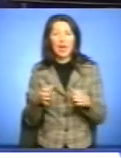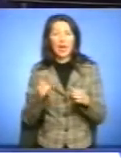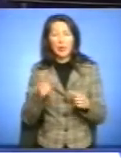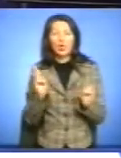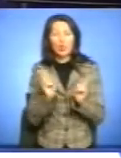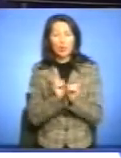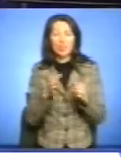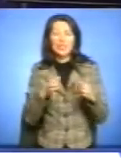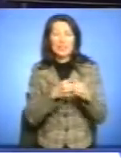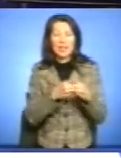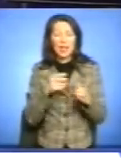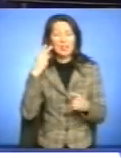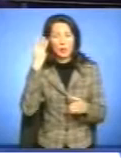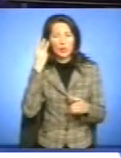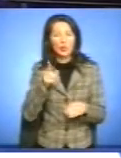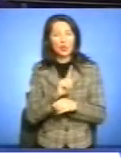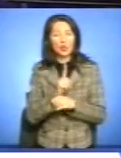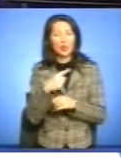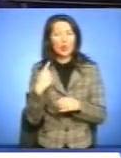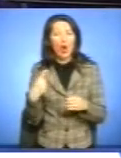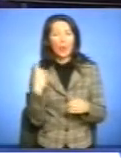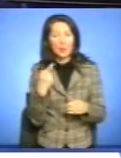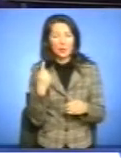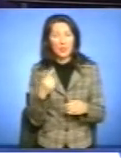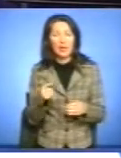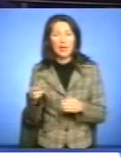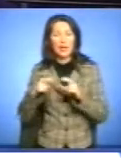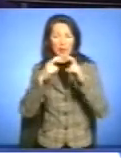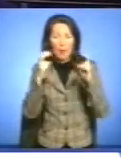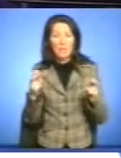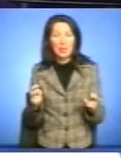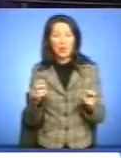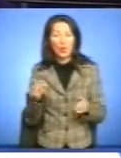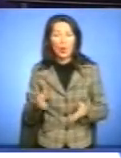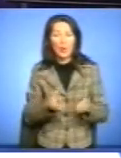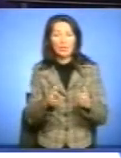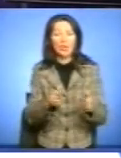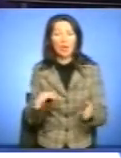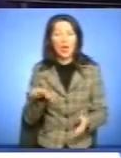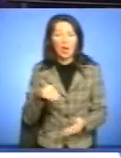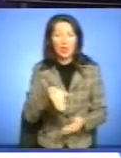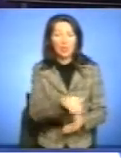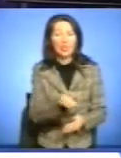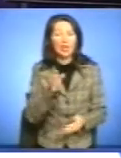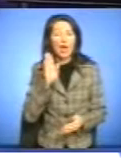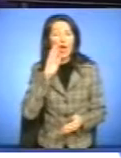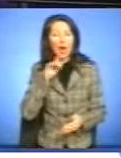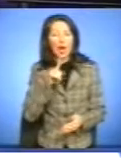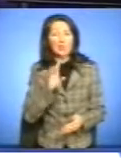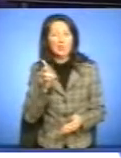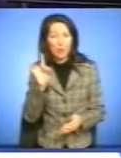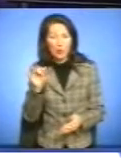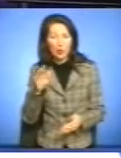на мості через річку Збруч. Далі учасники урочистостей святковою колоною вирушать до центральної площі Підволочиська, де